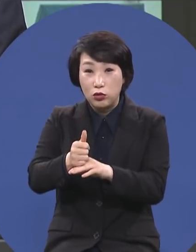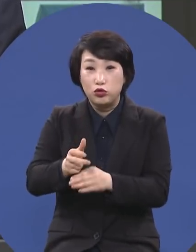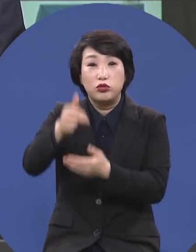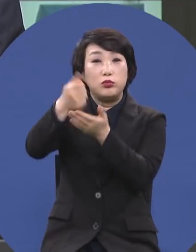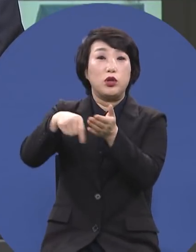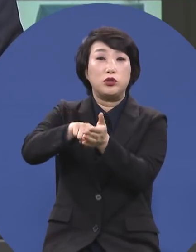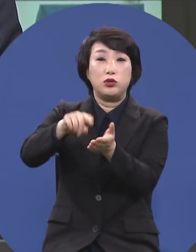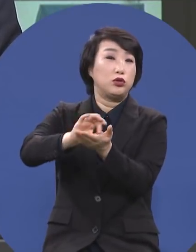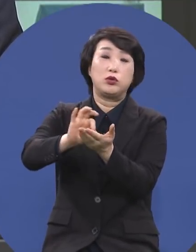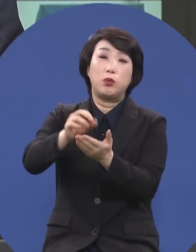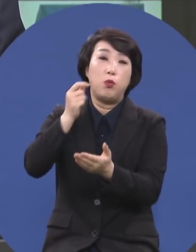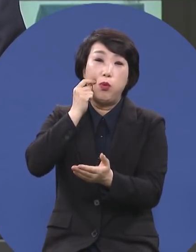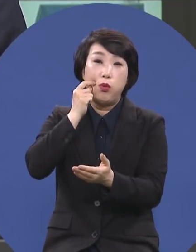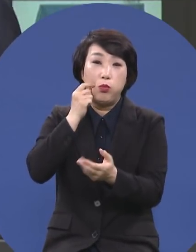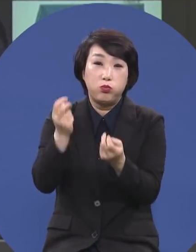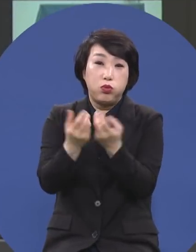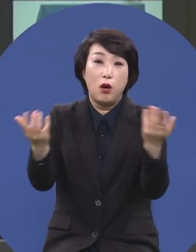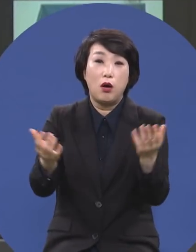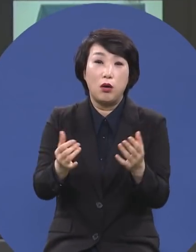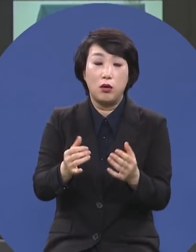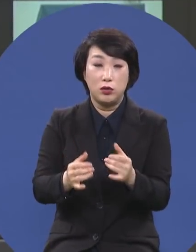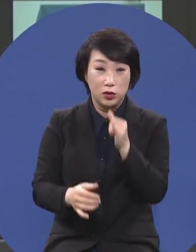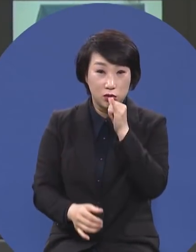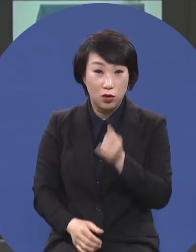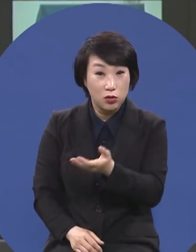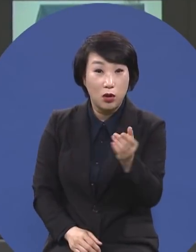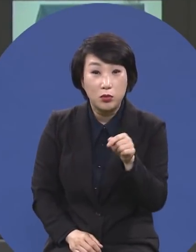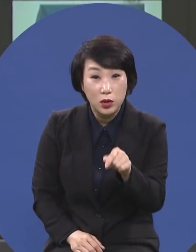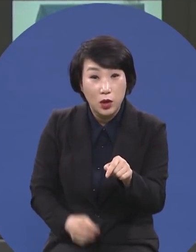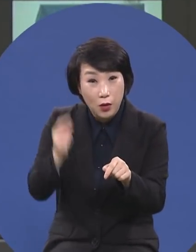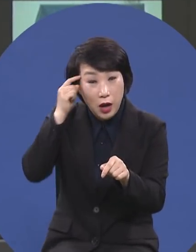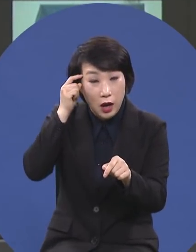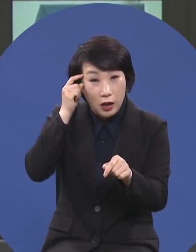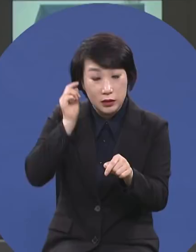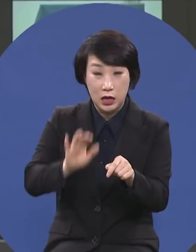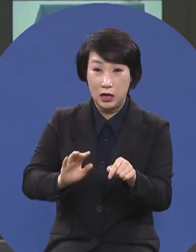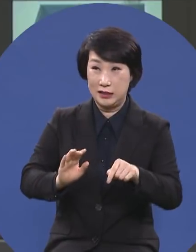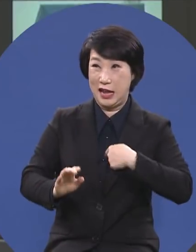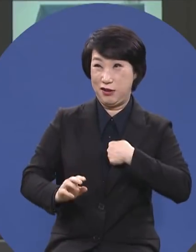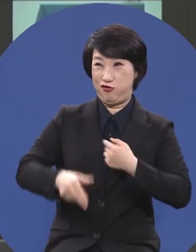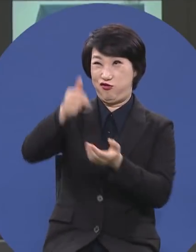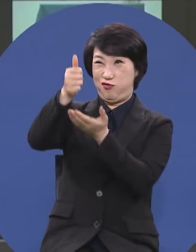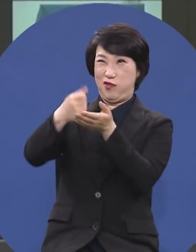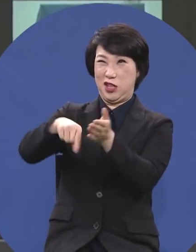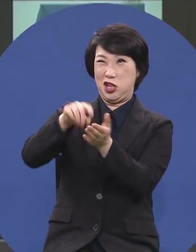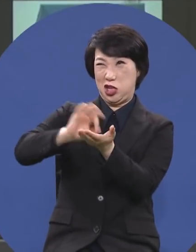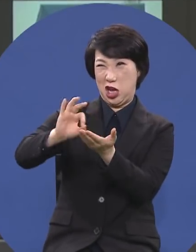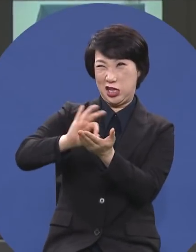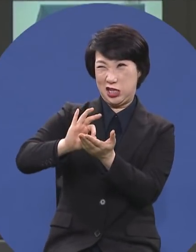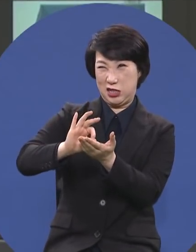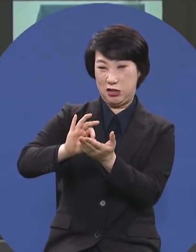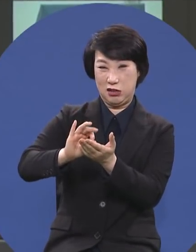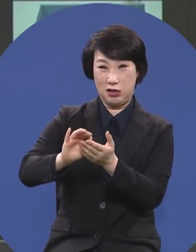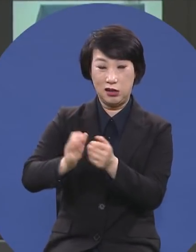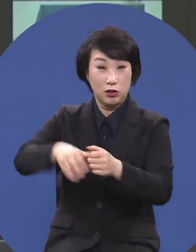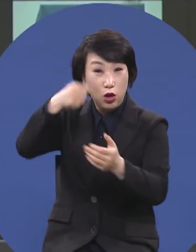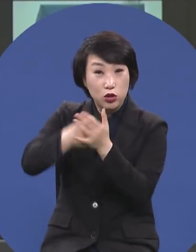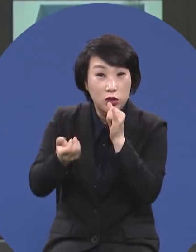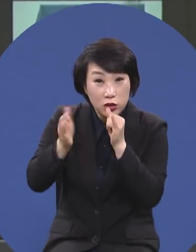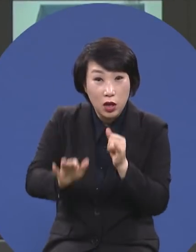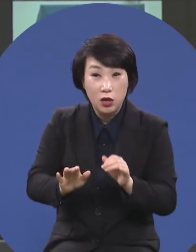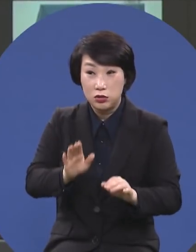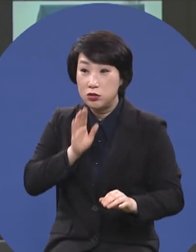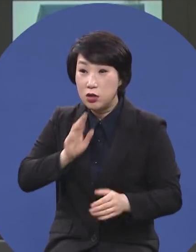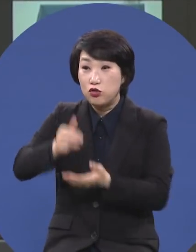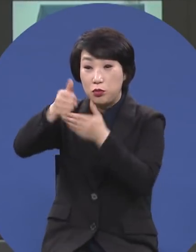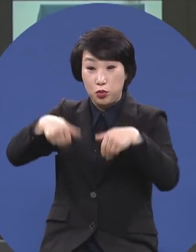좀 많아요. 이 사람은 자기 자신이 내가 주를 위해 써야지. 근데 진짜 주가 필요할 때는 못